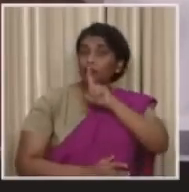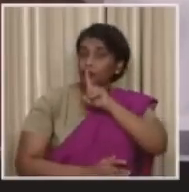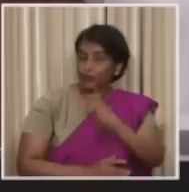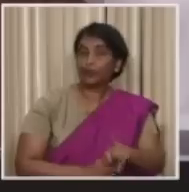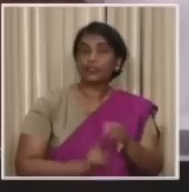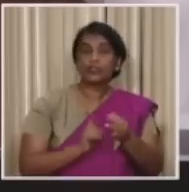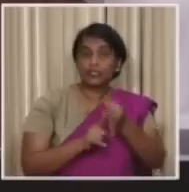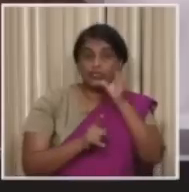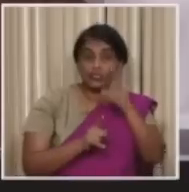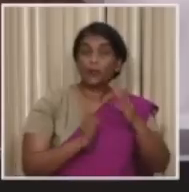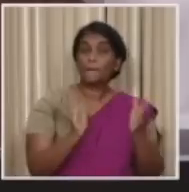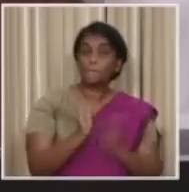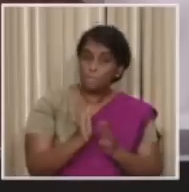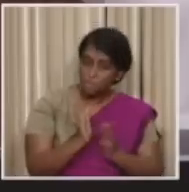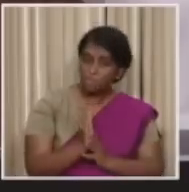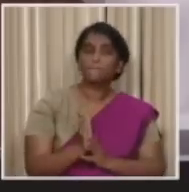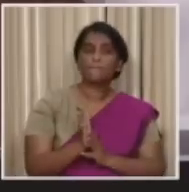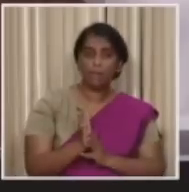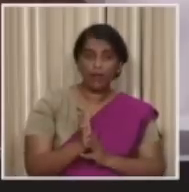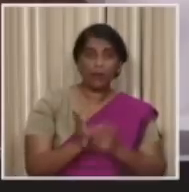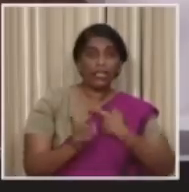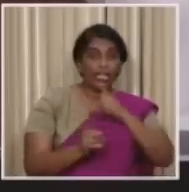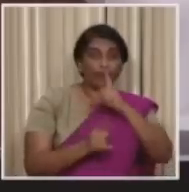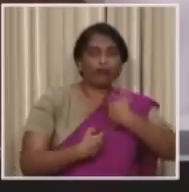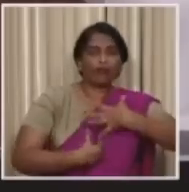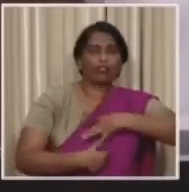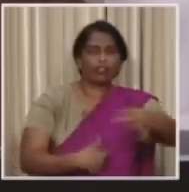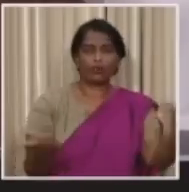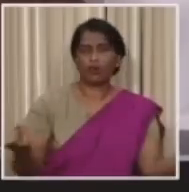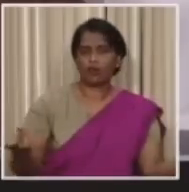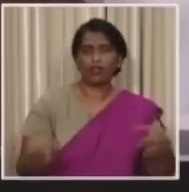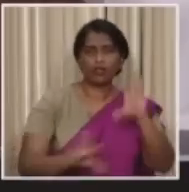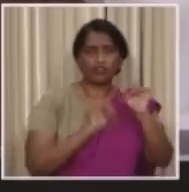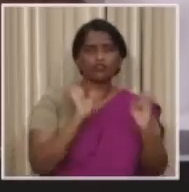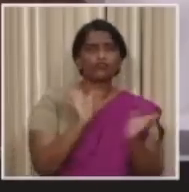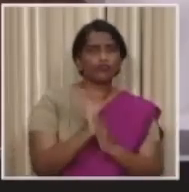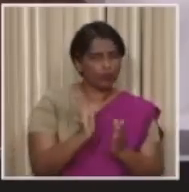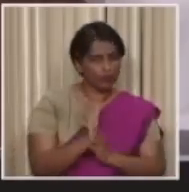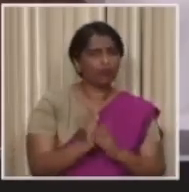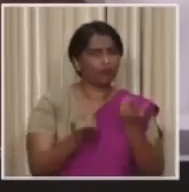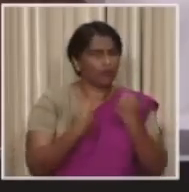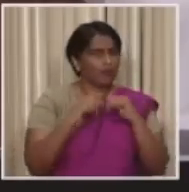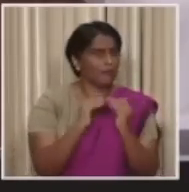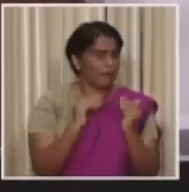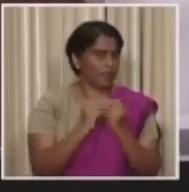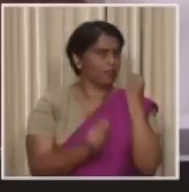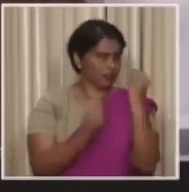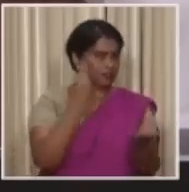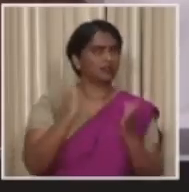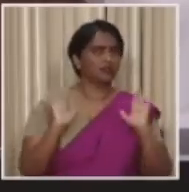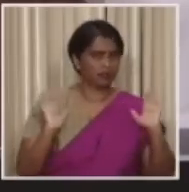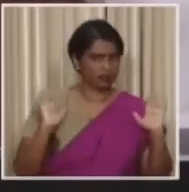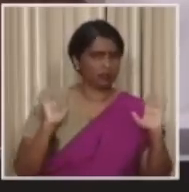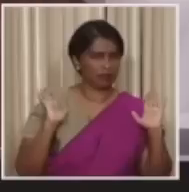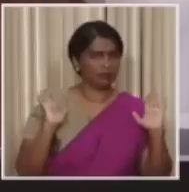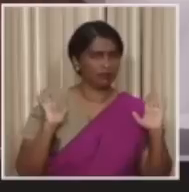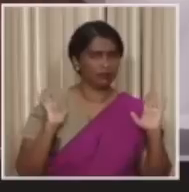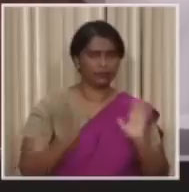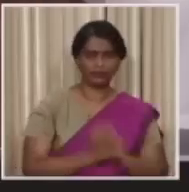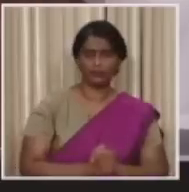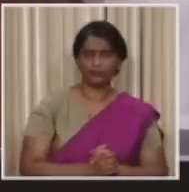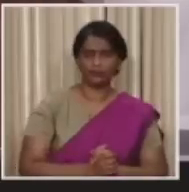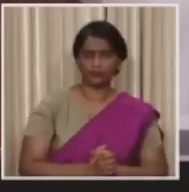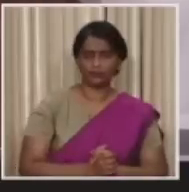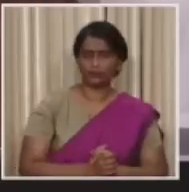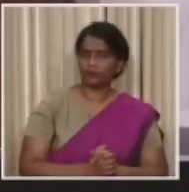සභාපතිවරයා නෙමෙයි සමාජිකයෙක් කිදිරවත් ඉල්ලපු මිනිහවත් නැහැ ඒක නිසා තේරින් කාර සභාව පත් කරන්න සාධාරණ නියෝජනයක් දෙන්නේ පත් කරන සම්බන්ධ තේරින්